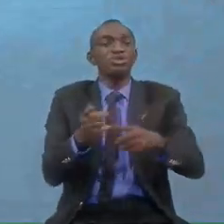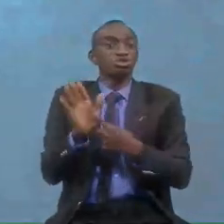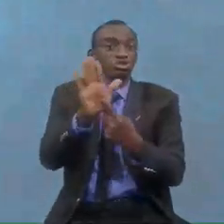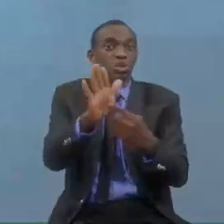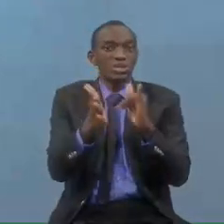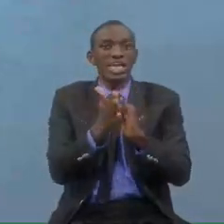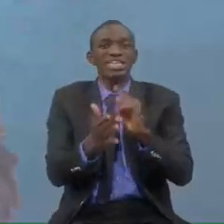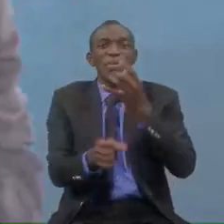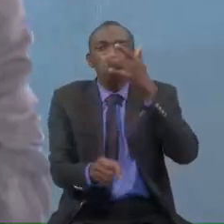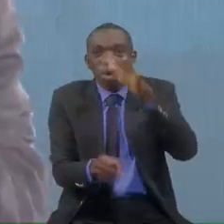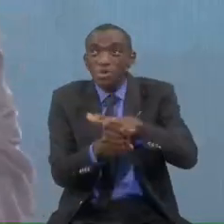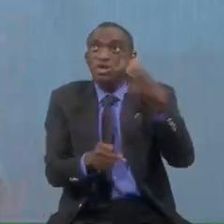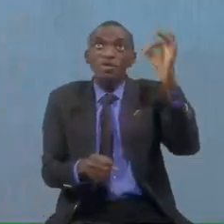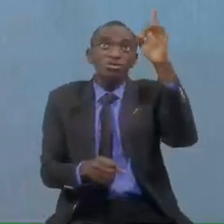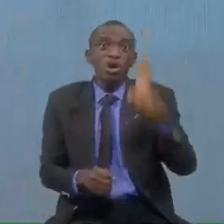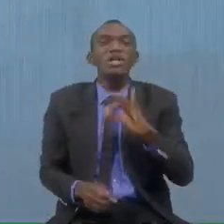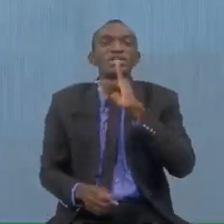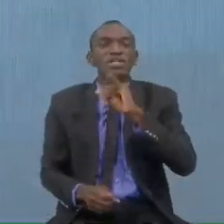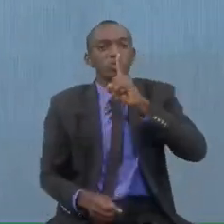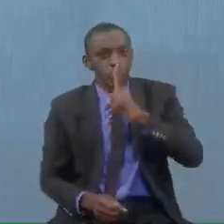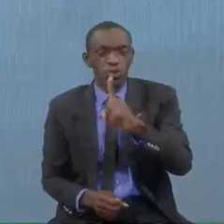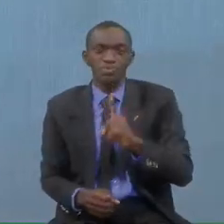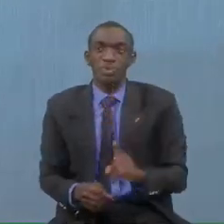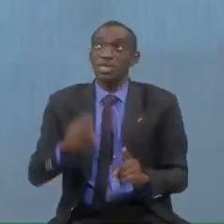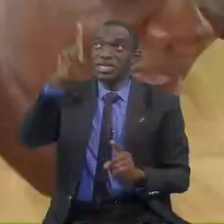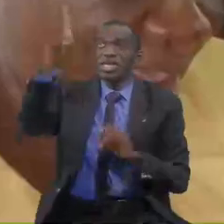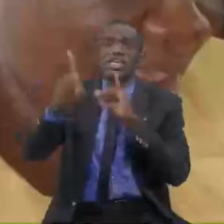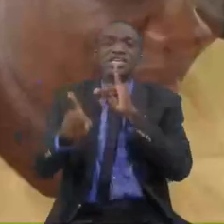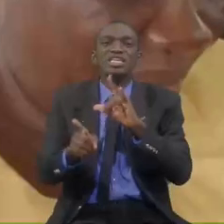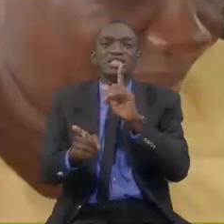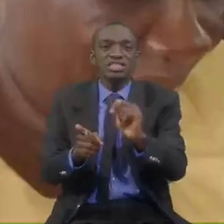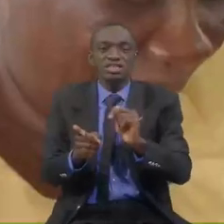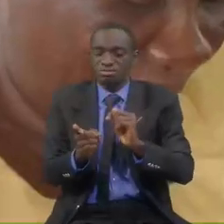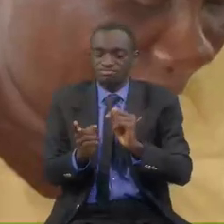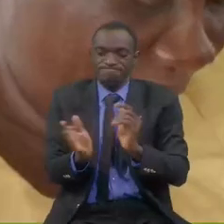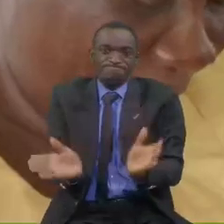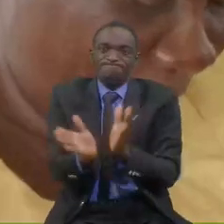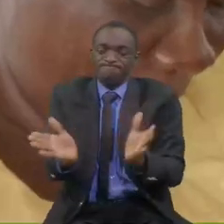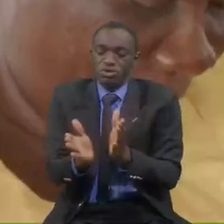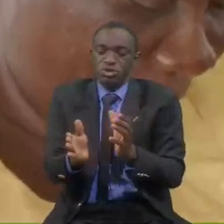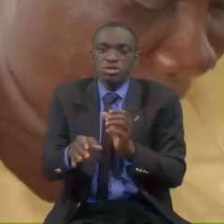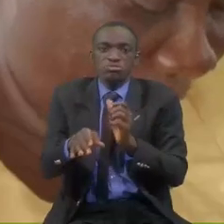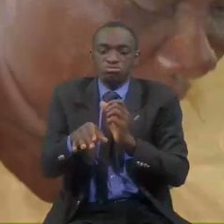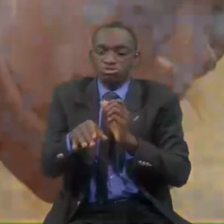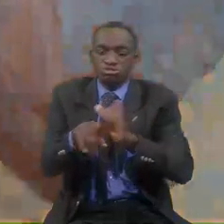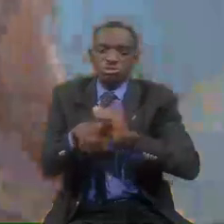est l'Esprit qui nous nourrit. Je prie qu'il nous nourrisse au nom de Jésus-Christ. Oui, parfois,